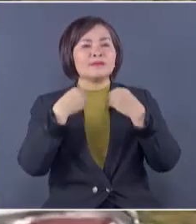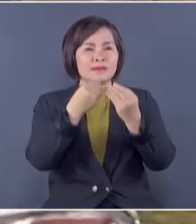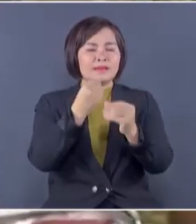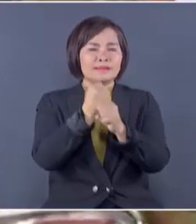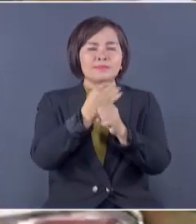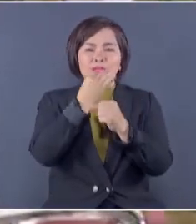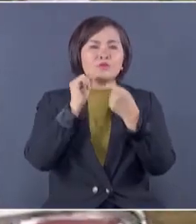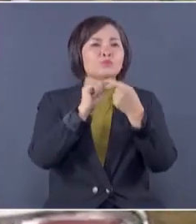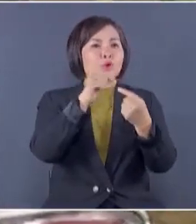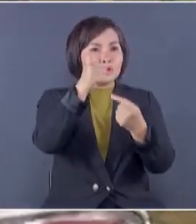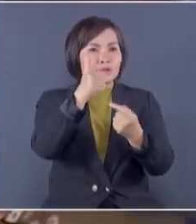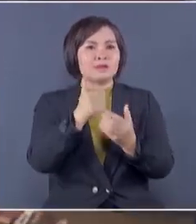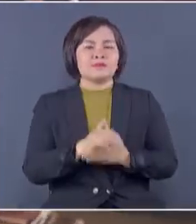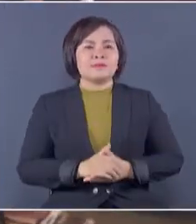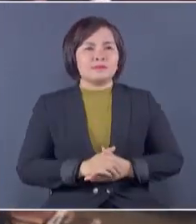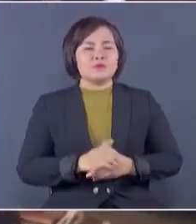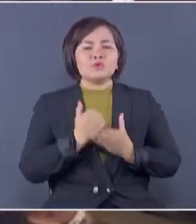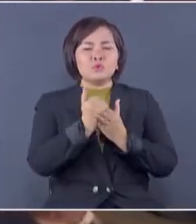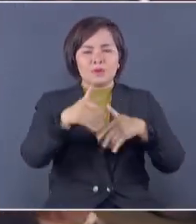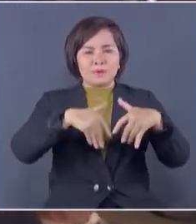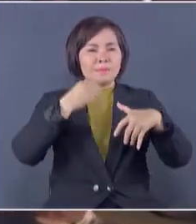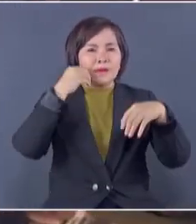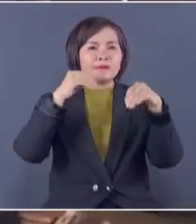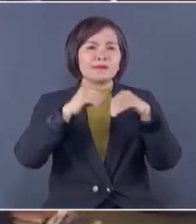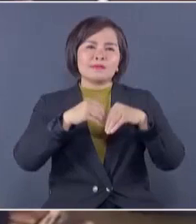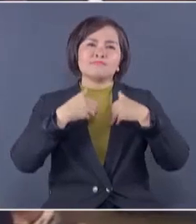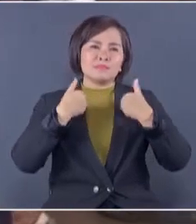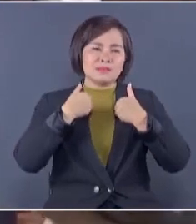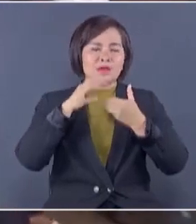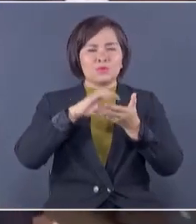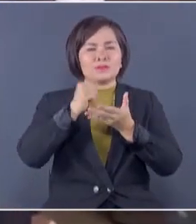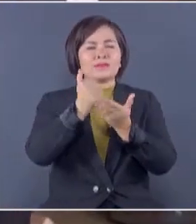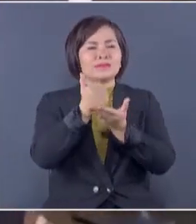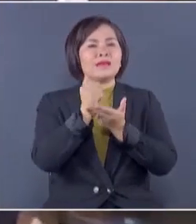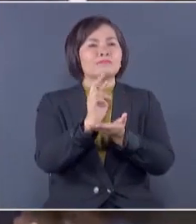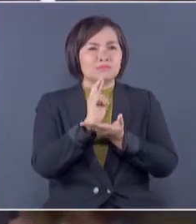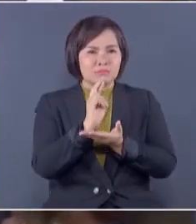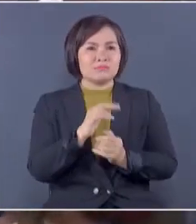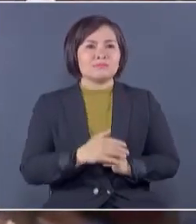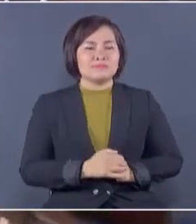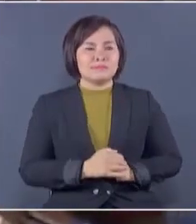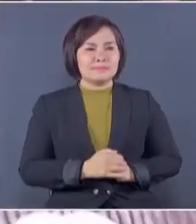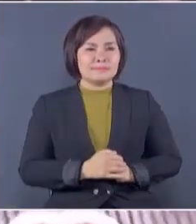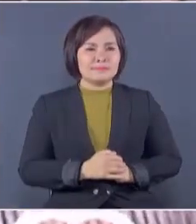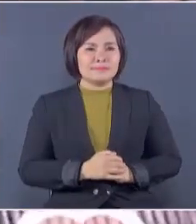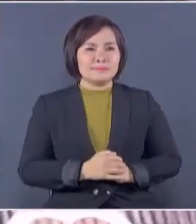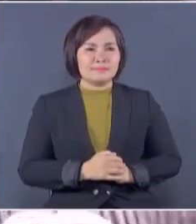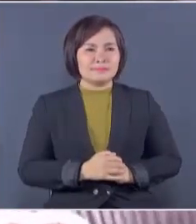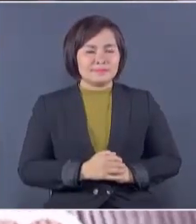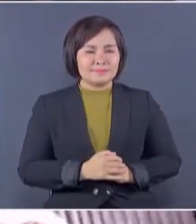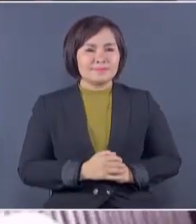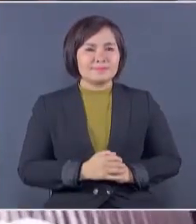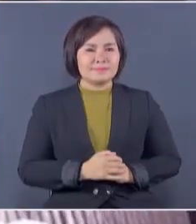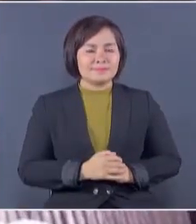ประกอบอาชีพสร้างความดีอกดีใจให้กับชาวบ้านผู้ที่เป็นผู้โชคดีในงานวันนั้นล่ะครับ ง